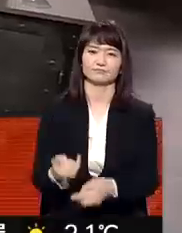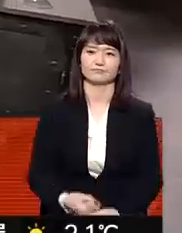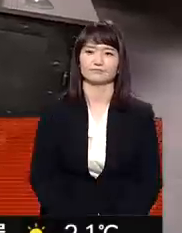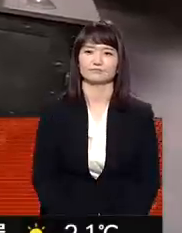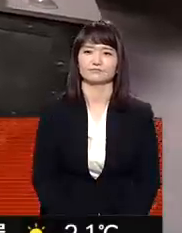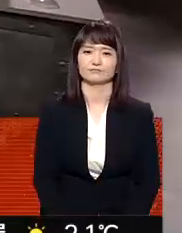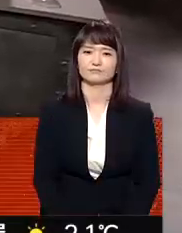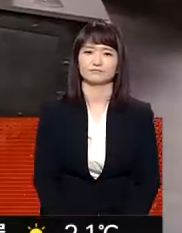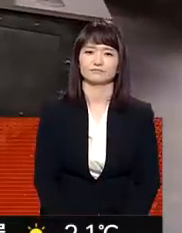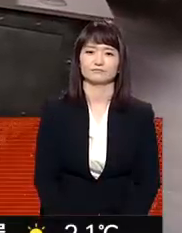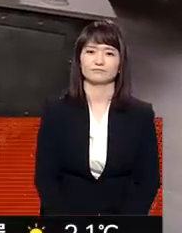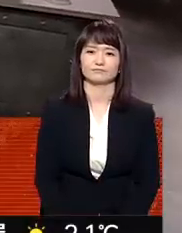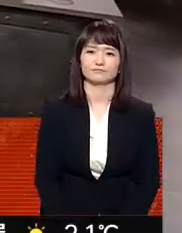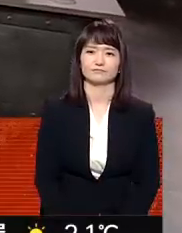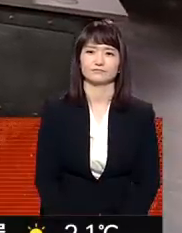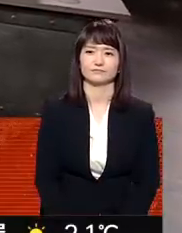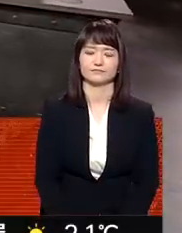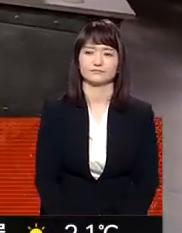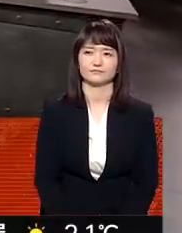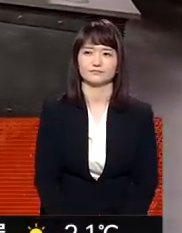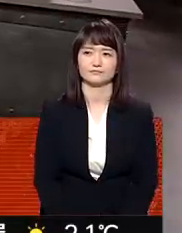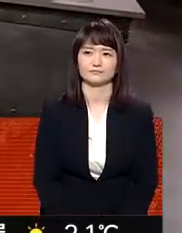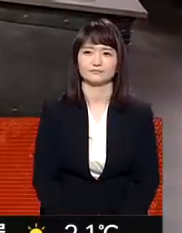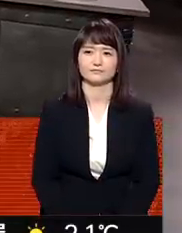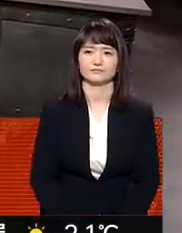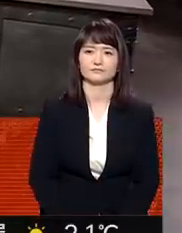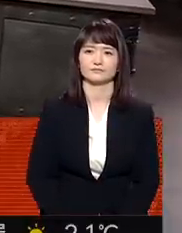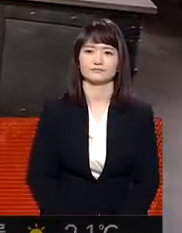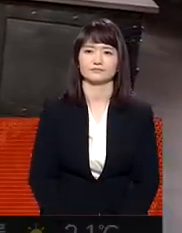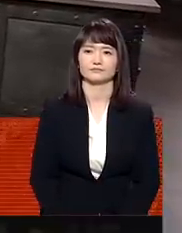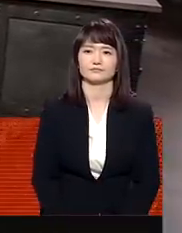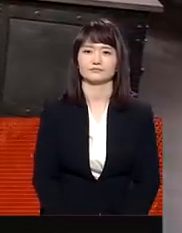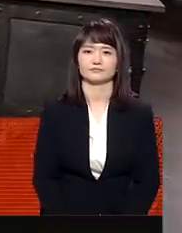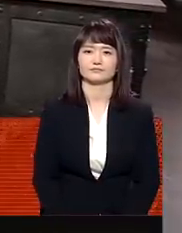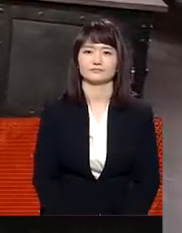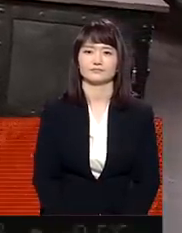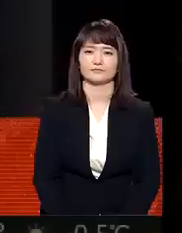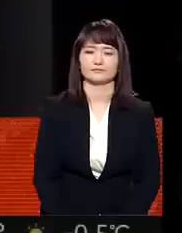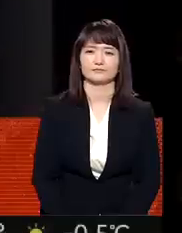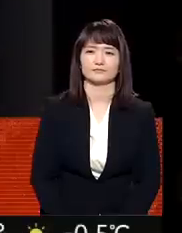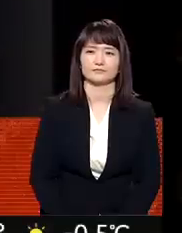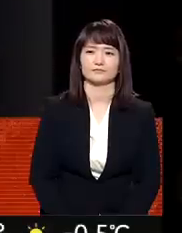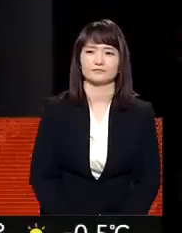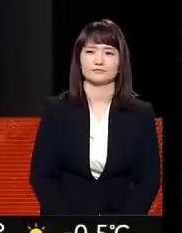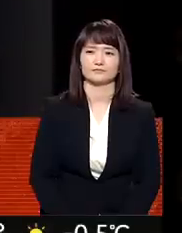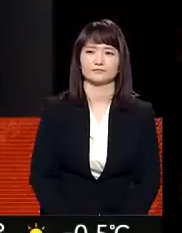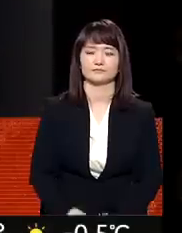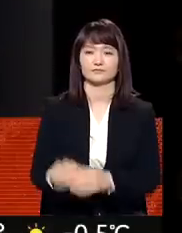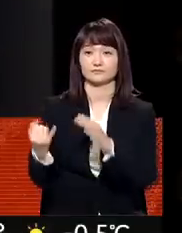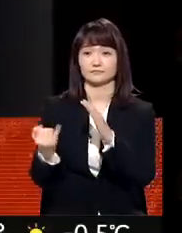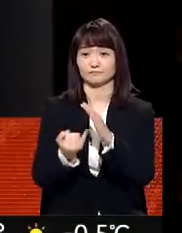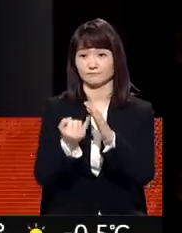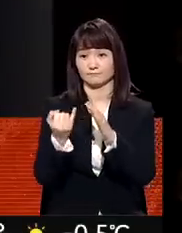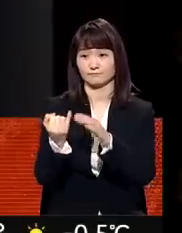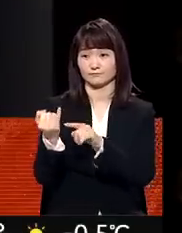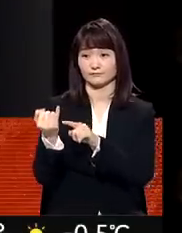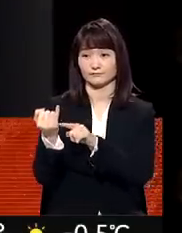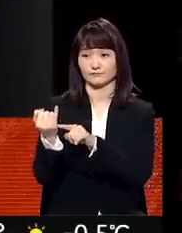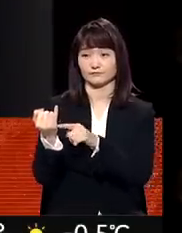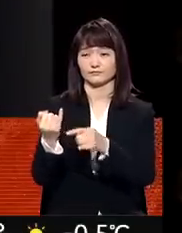안해져서 그런 표현도 하셨지만 현모양처 저는 이렇게